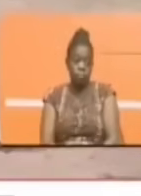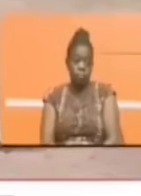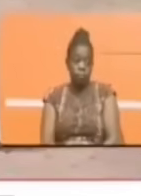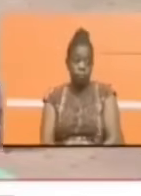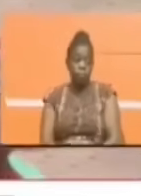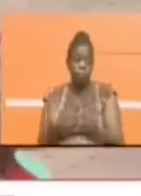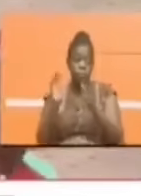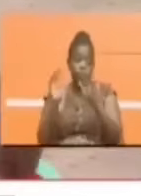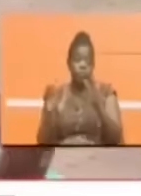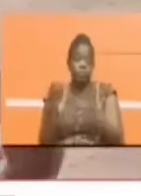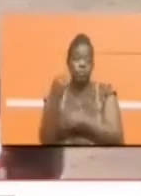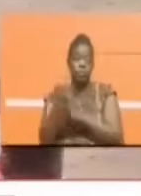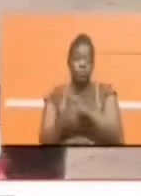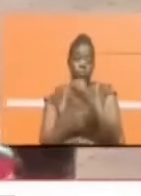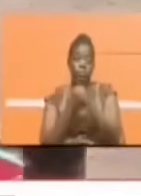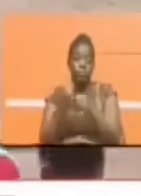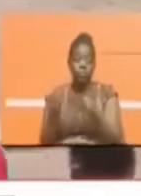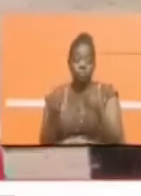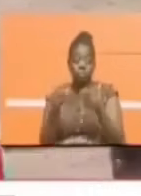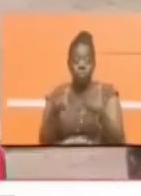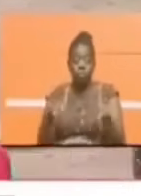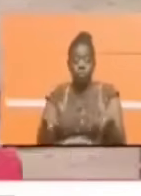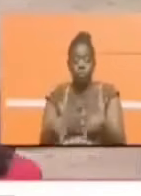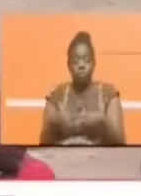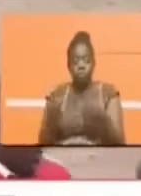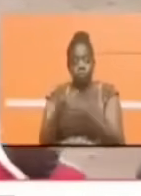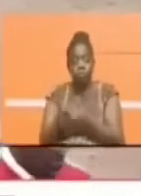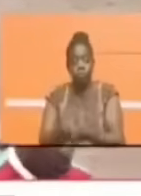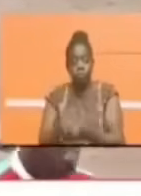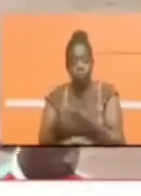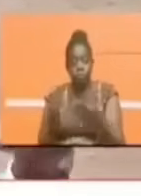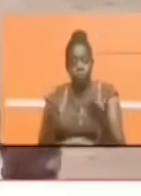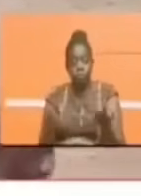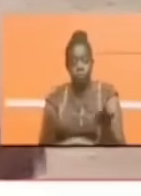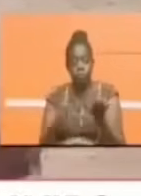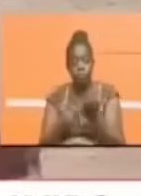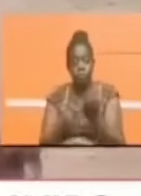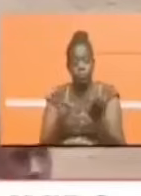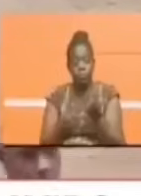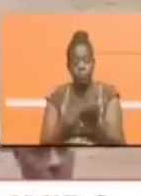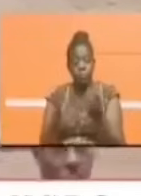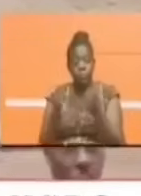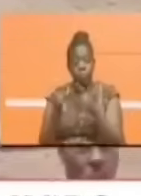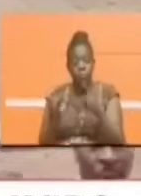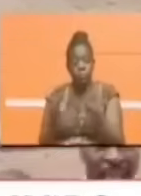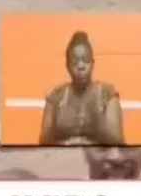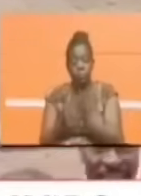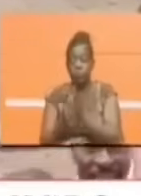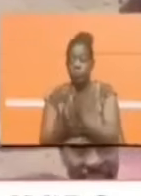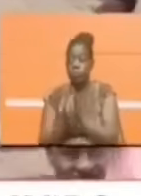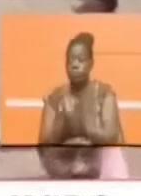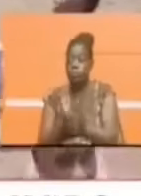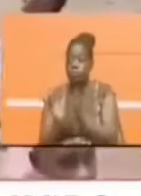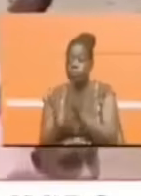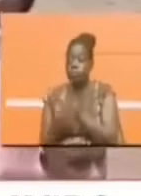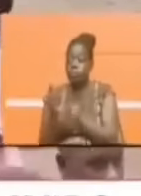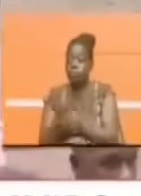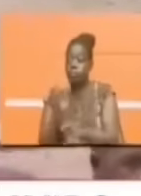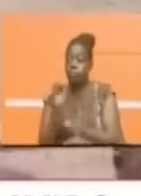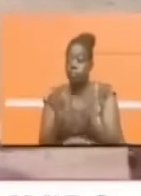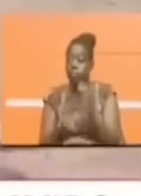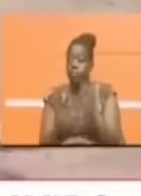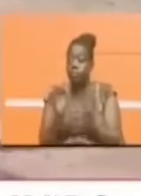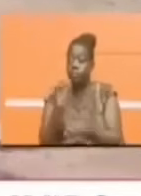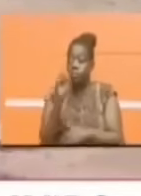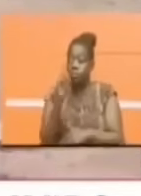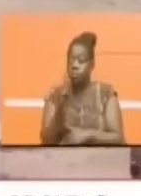Ebikujjuko ebyokujaguza emyaka esatu egy'ekibiina ekitaba abafumbo abaagattirwa ku lutikke Lubaga ekya Tuesday Class bitandise na kusimba nnyiriri okuva ku woofiisi z'ekitebe